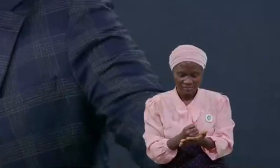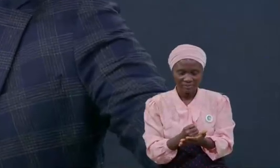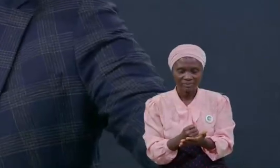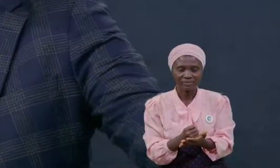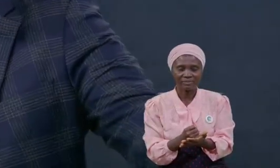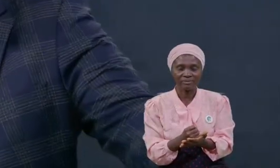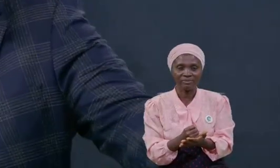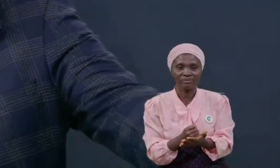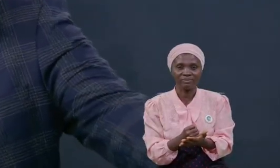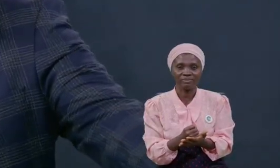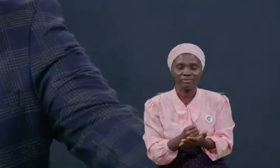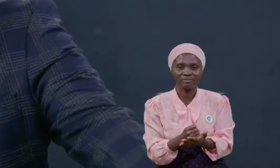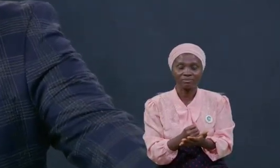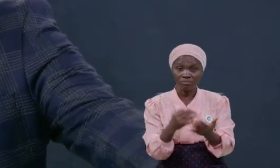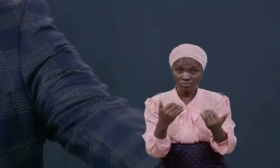Maintenant,